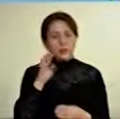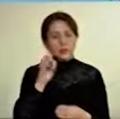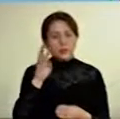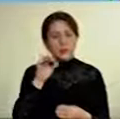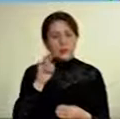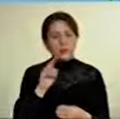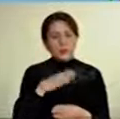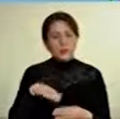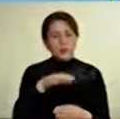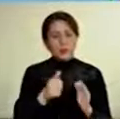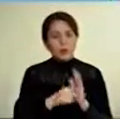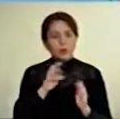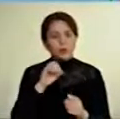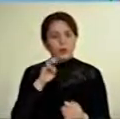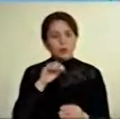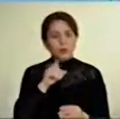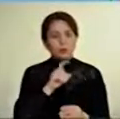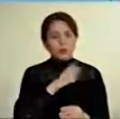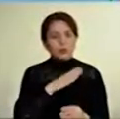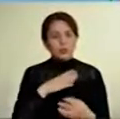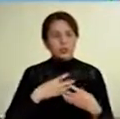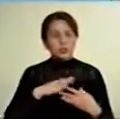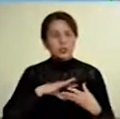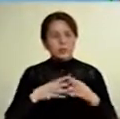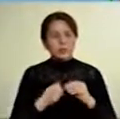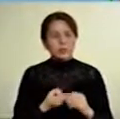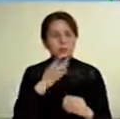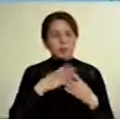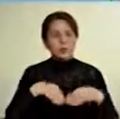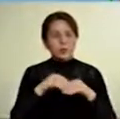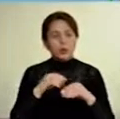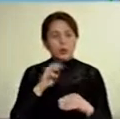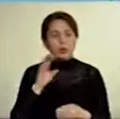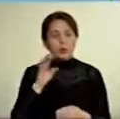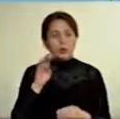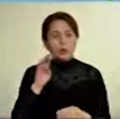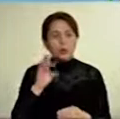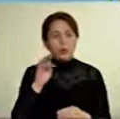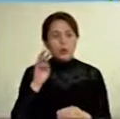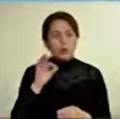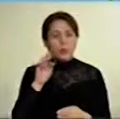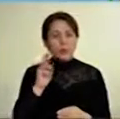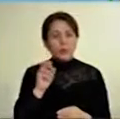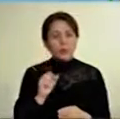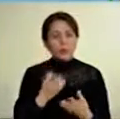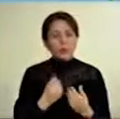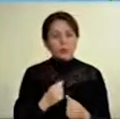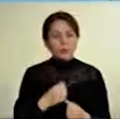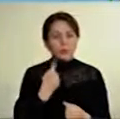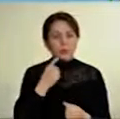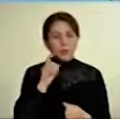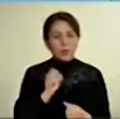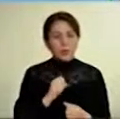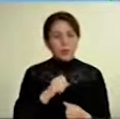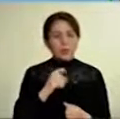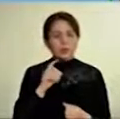sotiq bo'lsa, jami nechta oila tomorqa olgan? Sizga savol tushunarli bo'lganmi siz o'quvchilar? Keling, bir xani 100